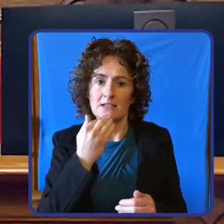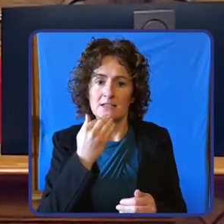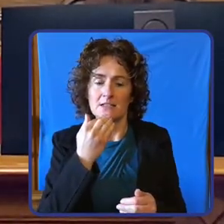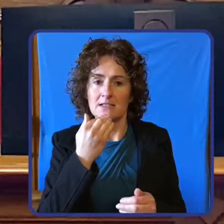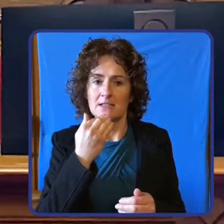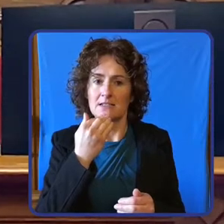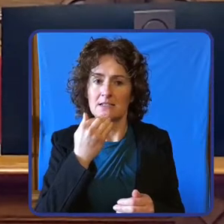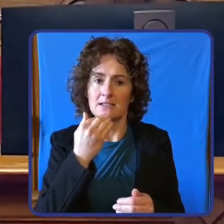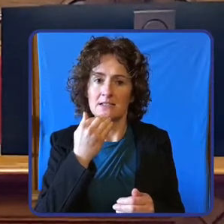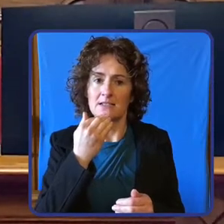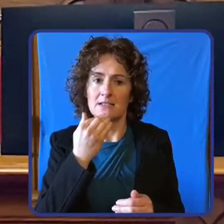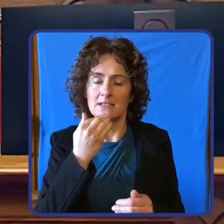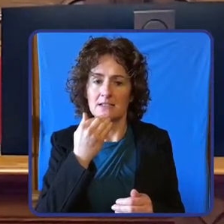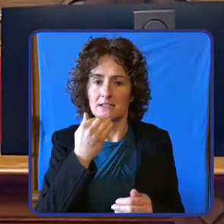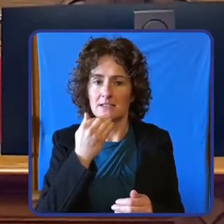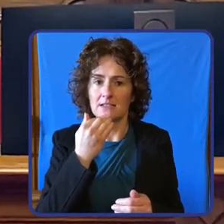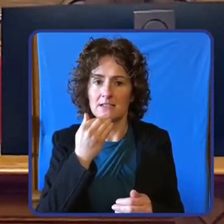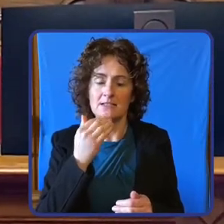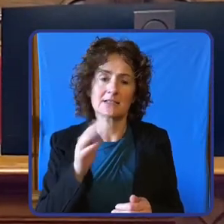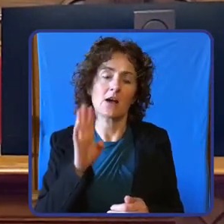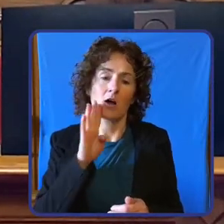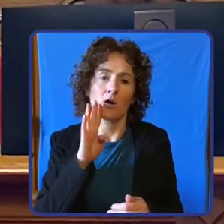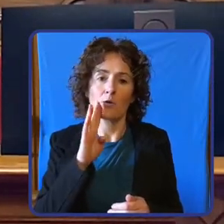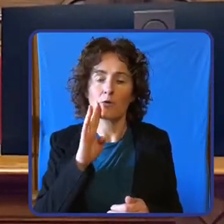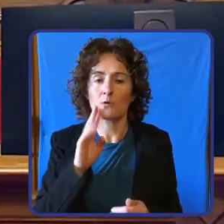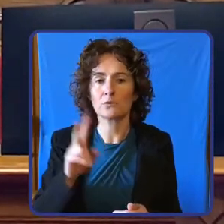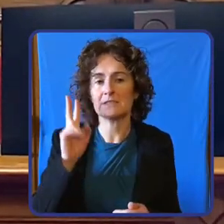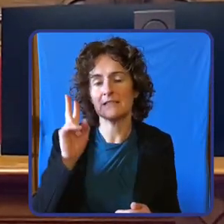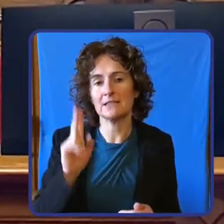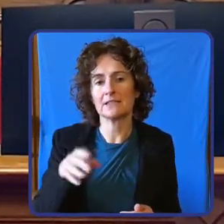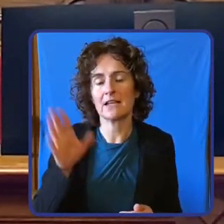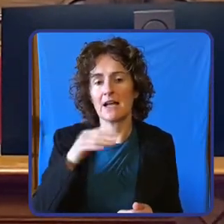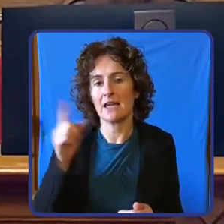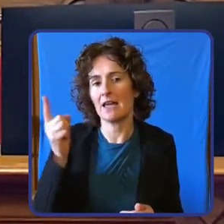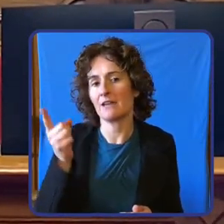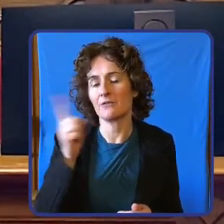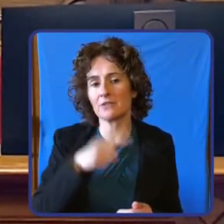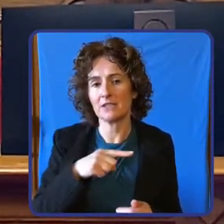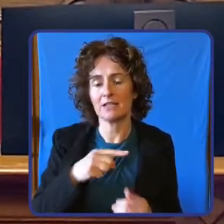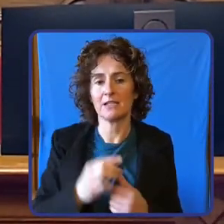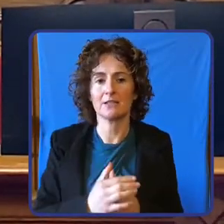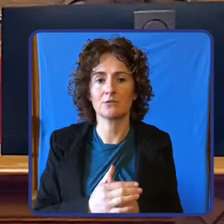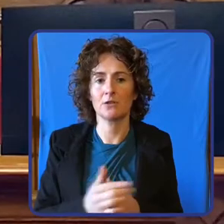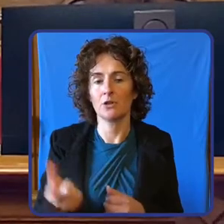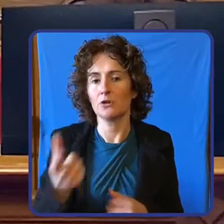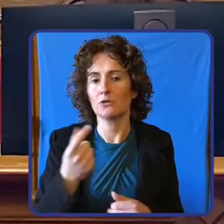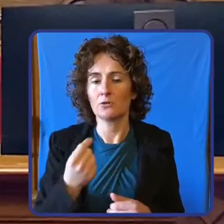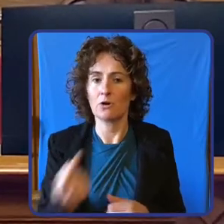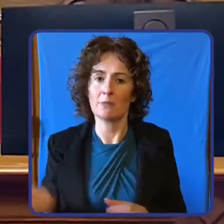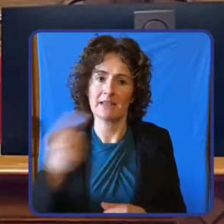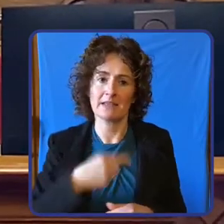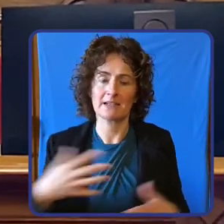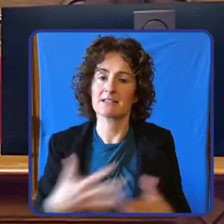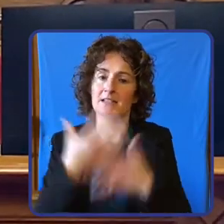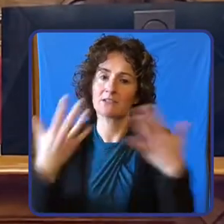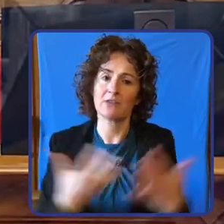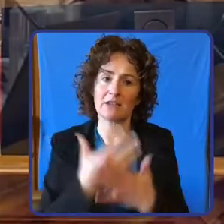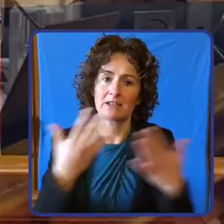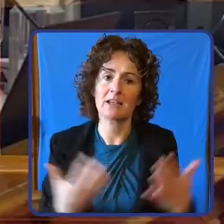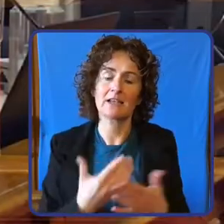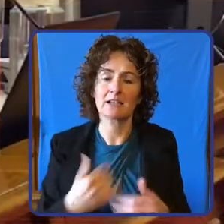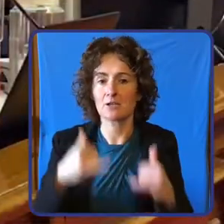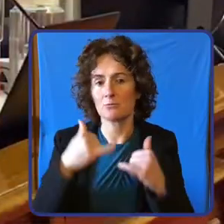könyvvizsgálóasszonyt, illetve a munkatársát. Köszönjük szépen, hogy eljöttek, őket is meg fogjuk hallgatni. Felkérem dr. Karsa Éva jegyzőasszonyt, ismertesse a